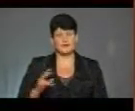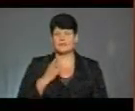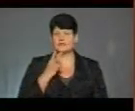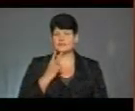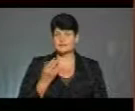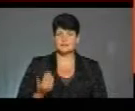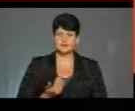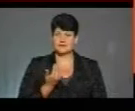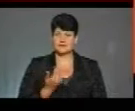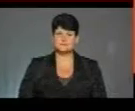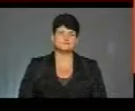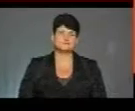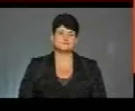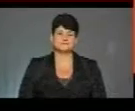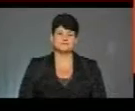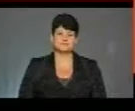випуску.